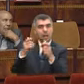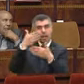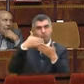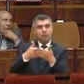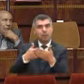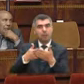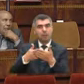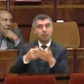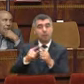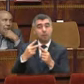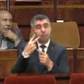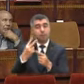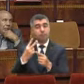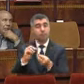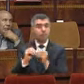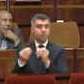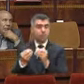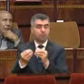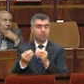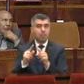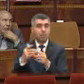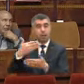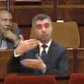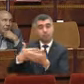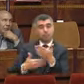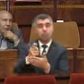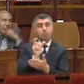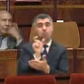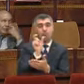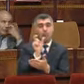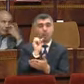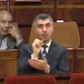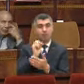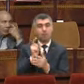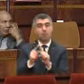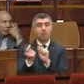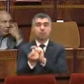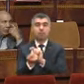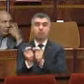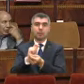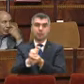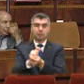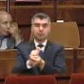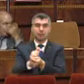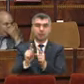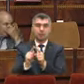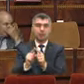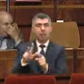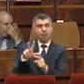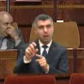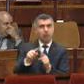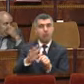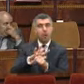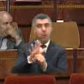فيها نظر. المساله ديال اللائحه باء ربما يجب مراجعتها، نعرفوا بلي كاين تخوت نتاع هذاك المتحور الدلتا،